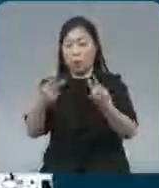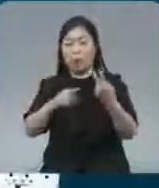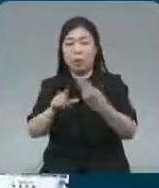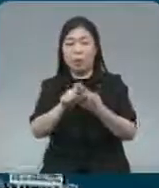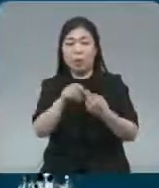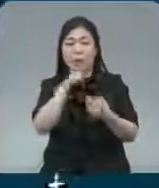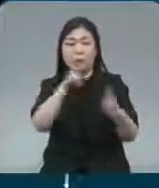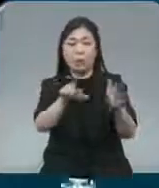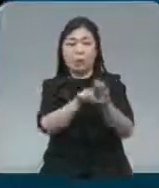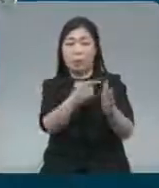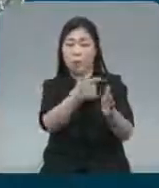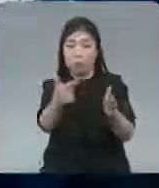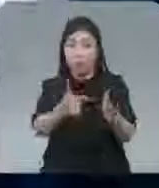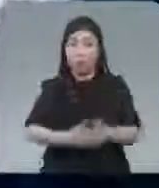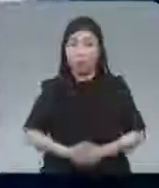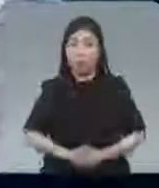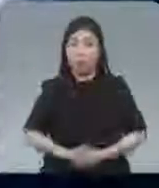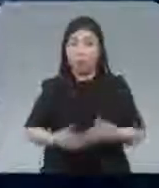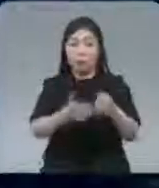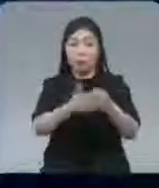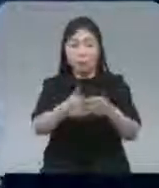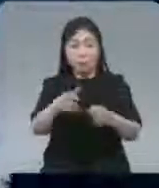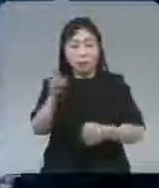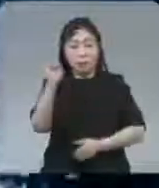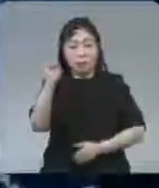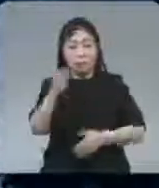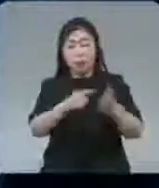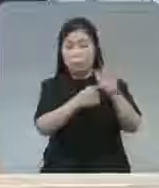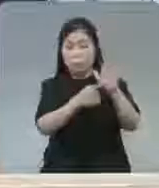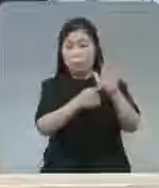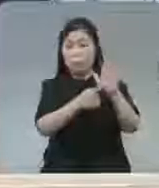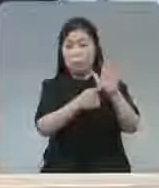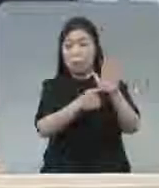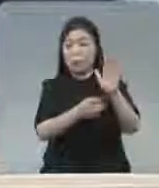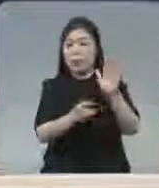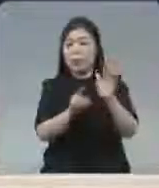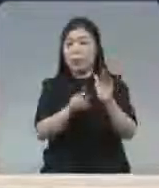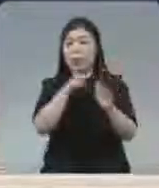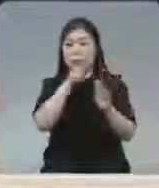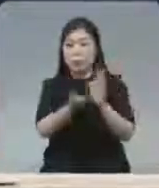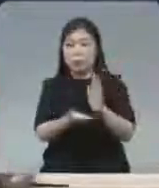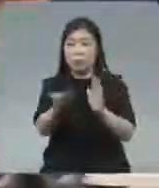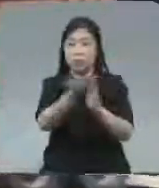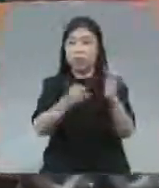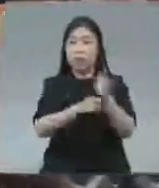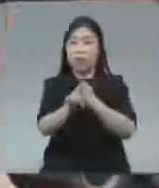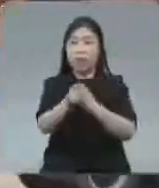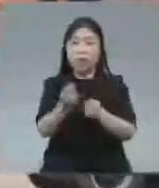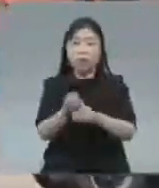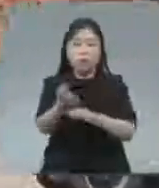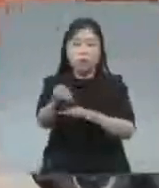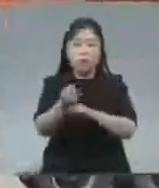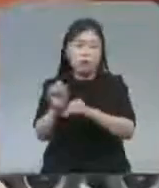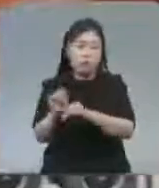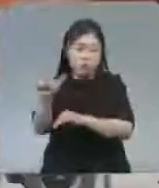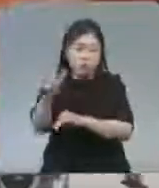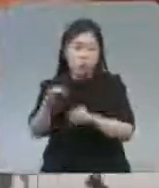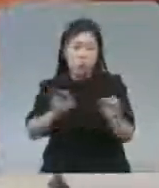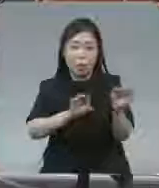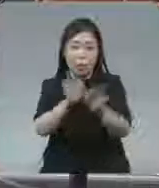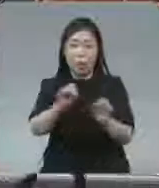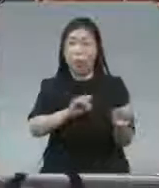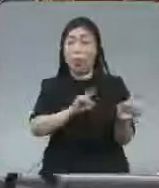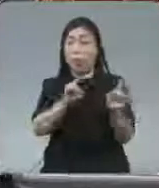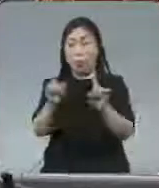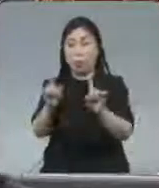高。国际货币基金组织上调韩国经济增长预期的主要原因是认为出口正牵引韩国